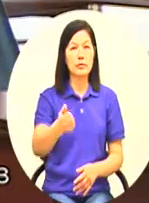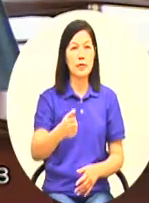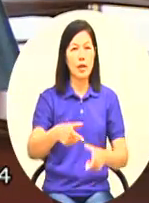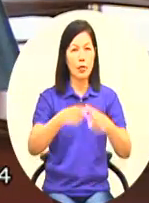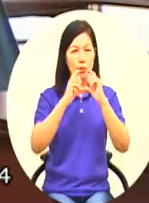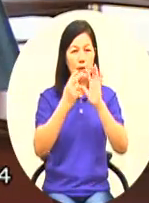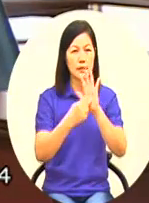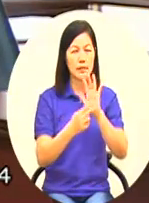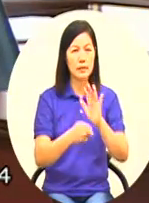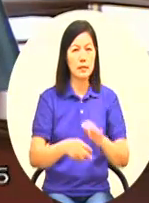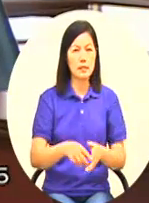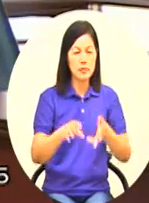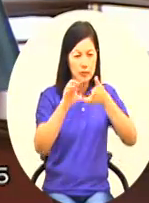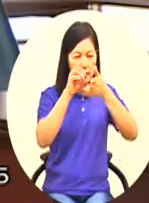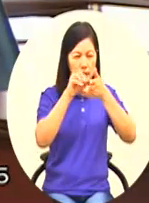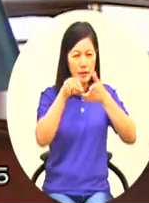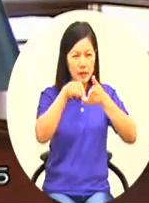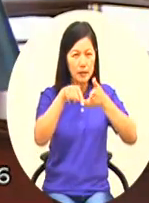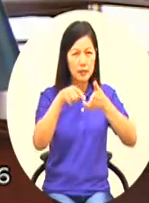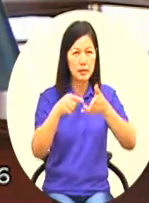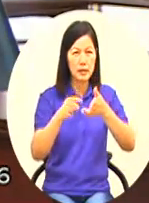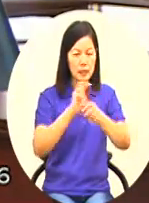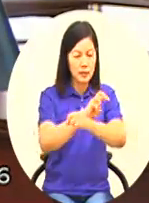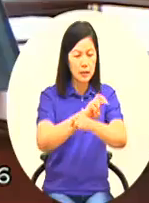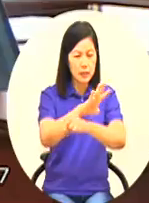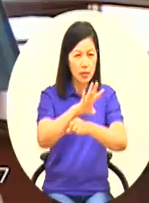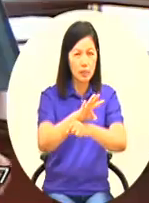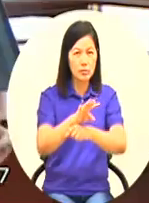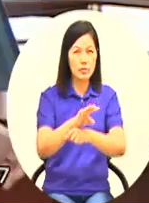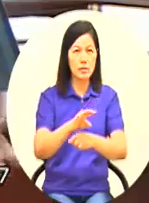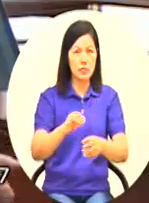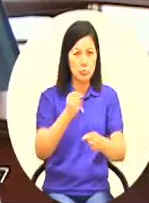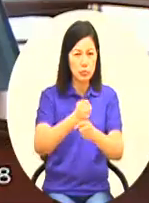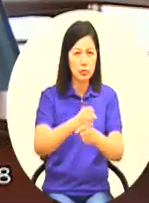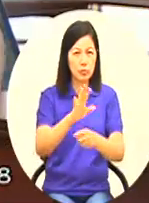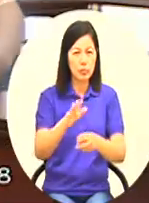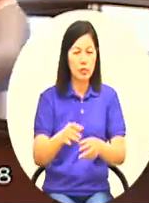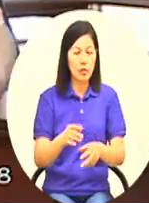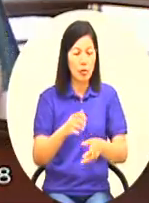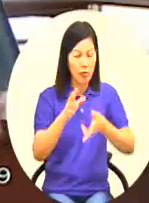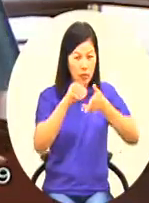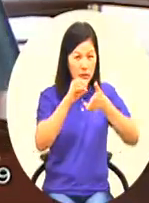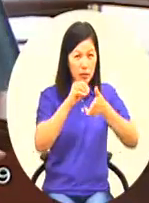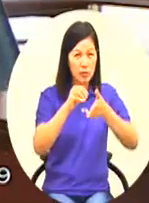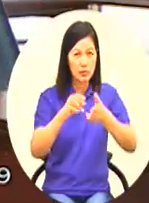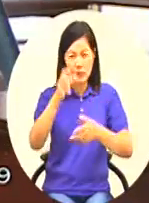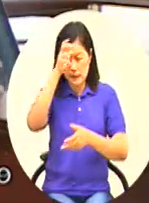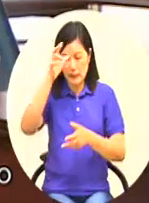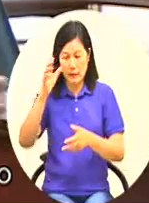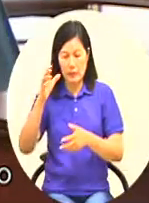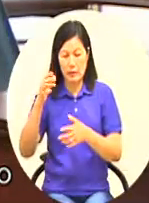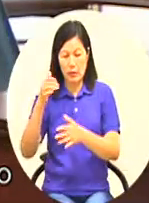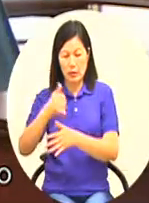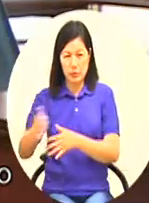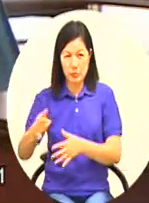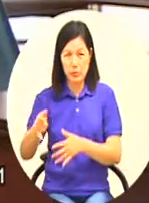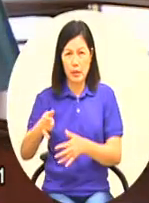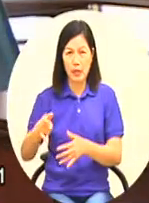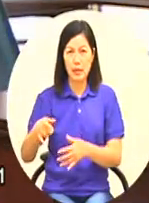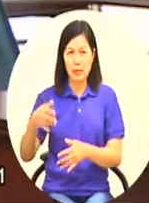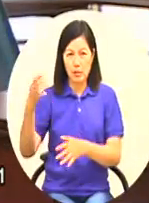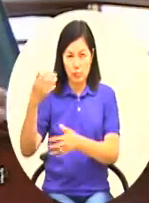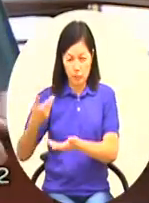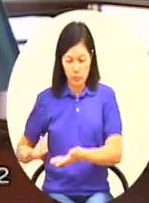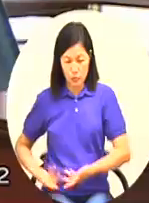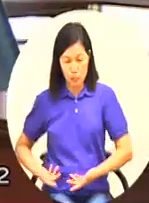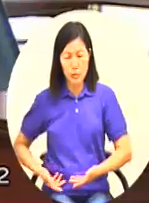咧是24小时的监视功能，一个监视器咧会当代替柜台警员的这个付出的时间精神。人总是要休息嘛，真